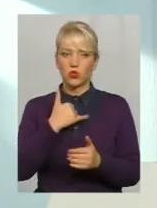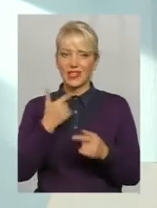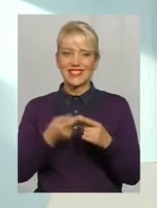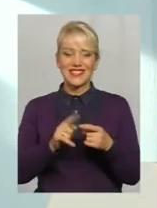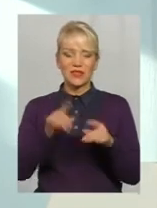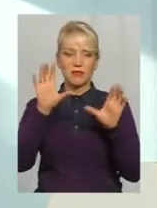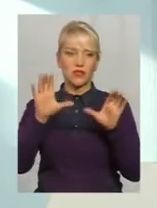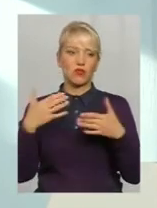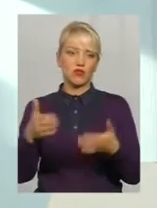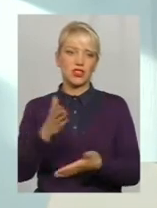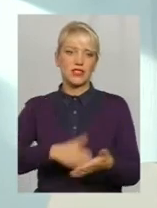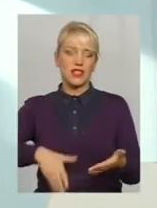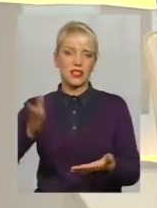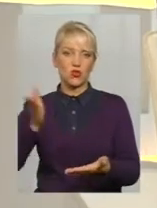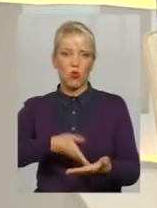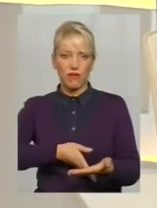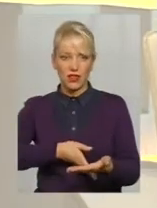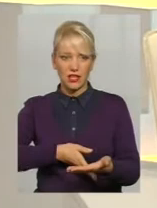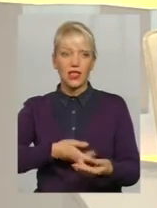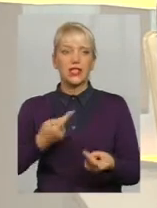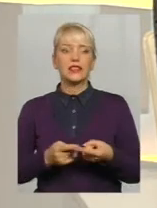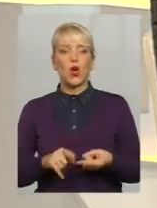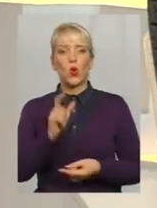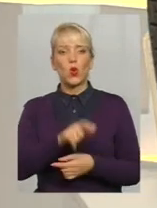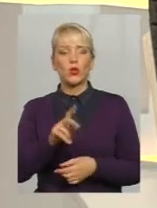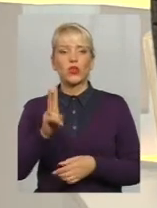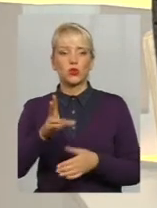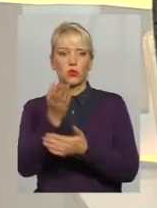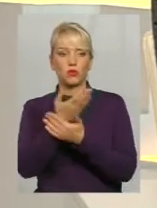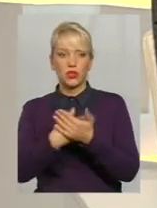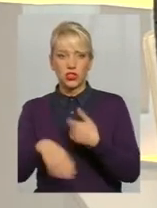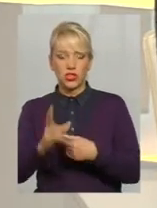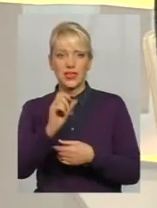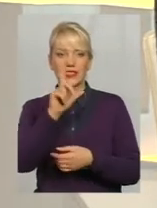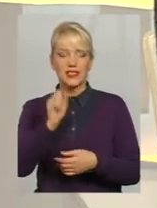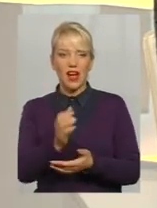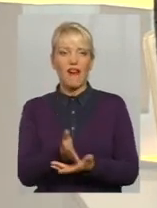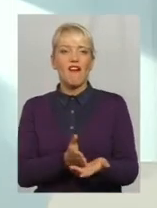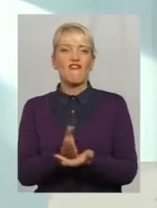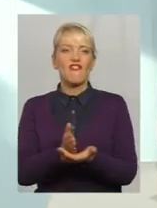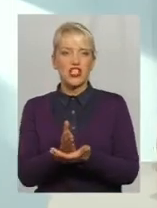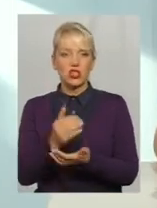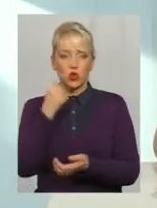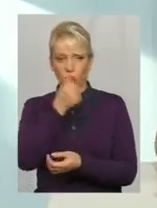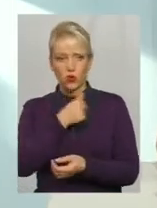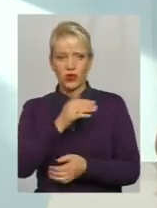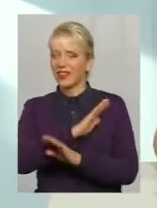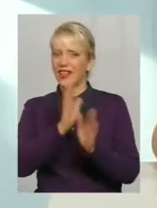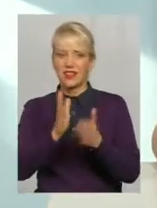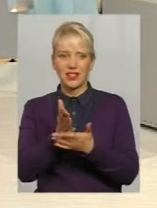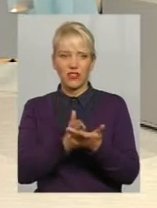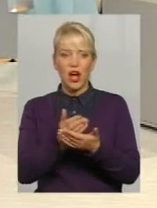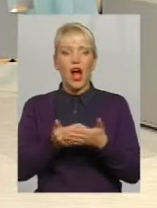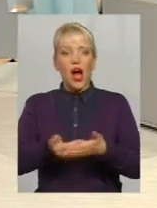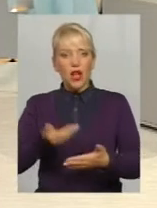законом вже скасований. Пенсії такі. Тобто всі люди, які пішли за вислугою років, і не тільки за вислугою, а